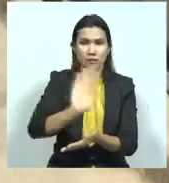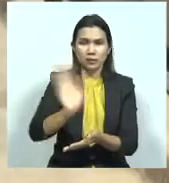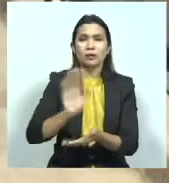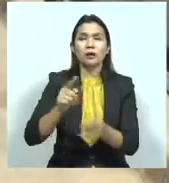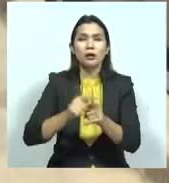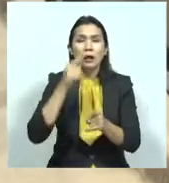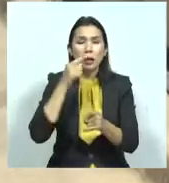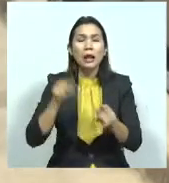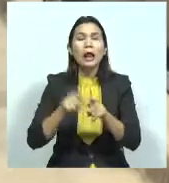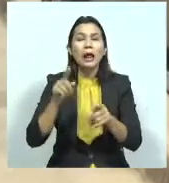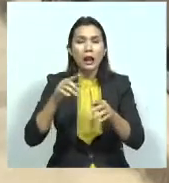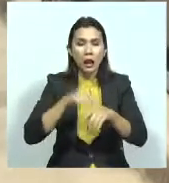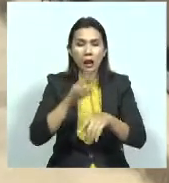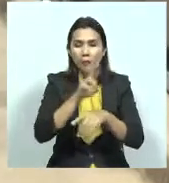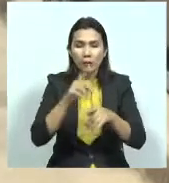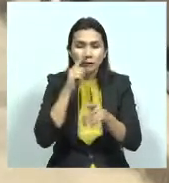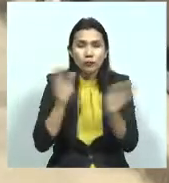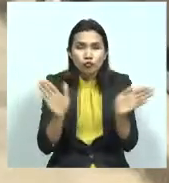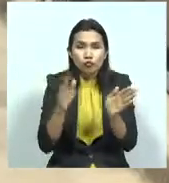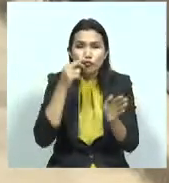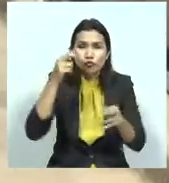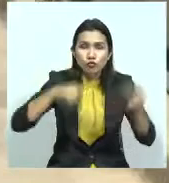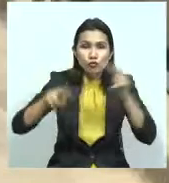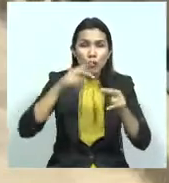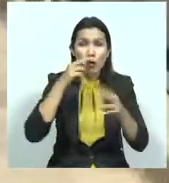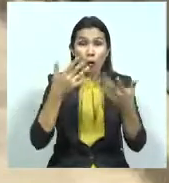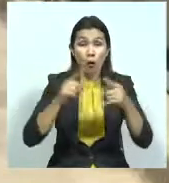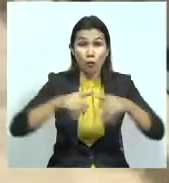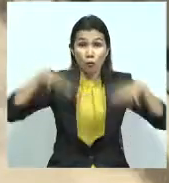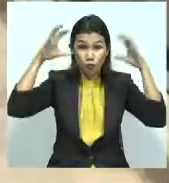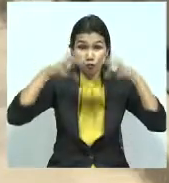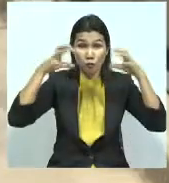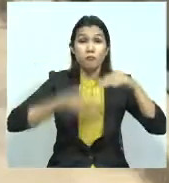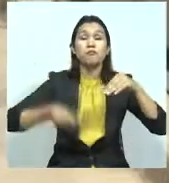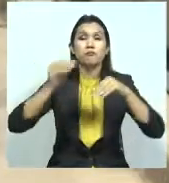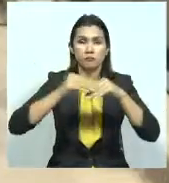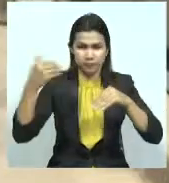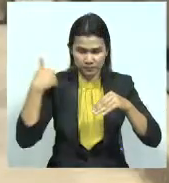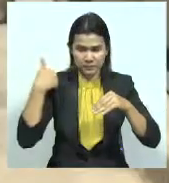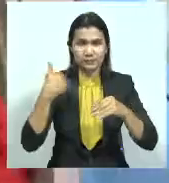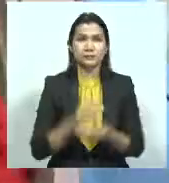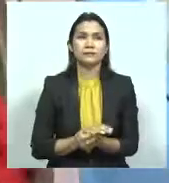รับลดการระบายน้ำเพื่อประคับประคองสถานการณ์รอในช่วงที่ฝนตกลงมาเพิ่มค่ะ